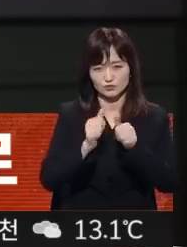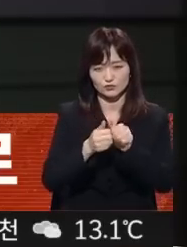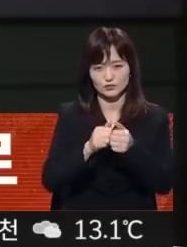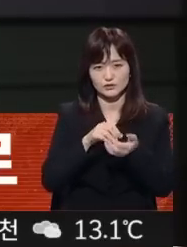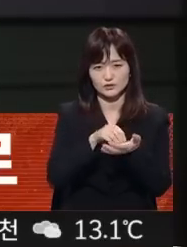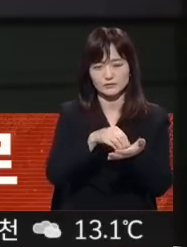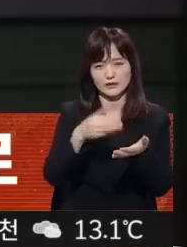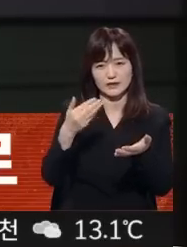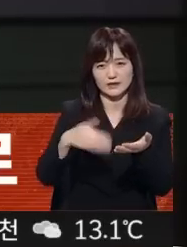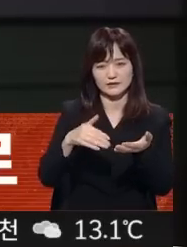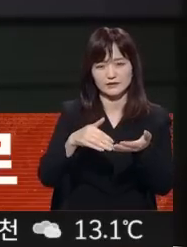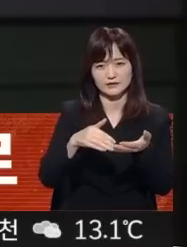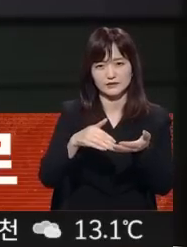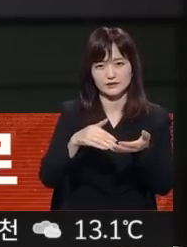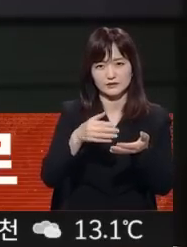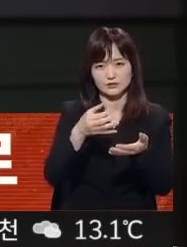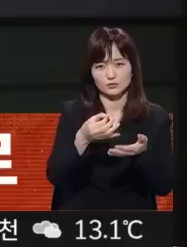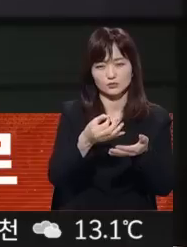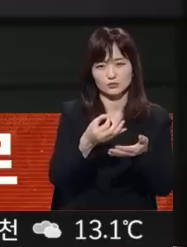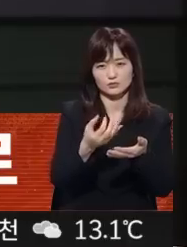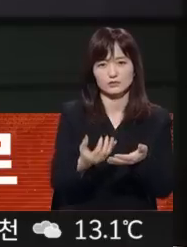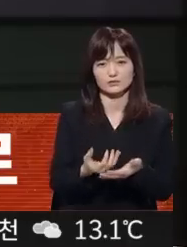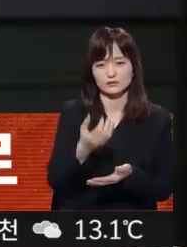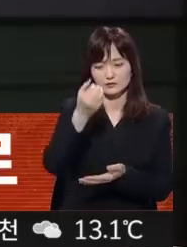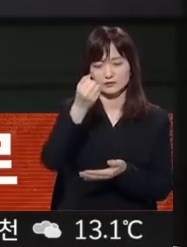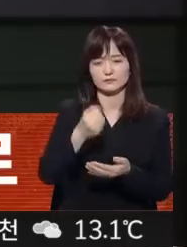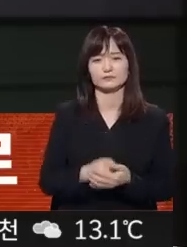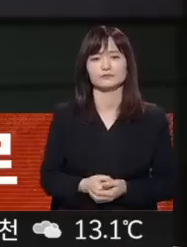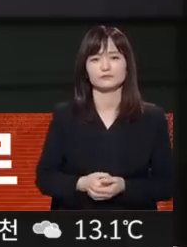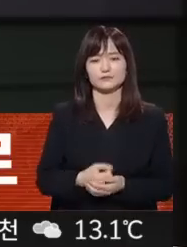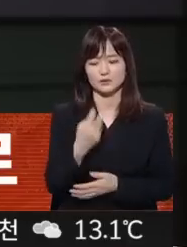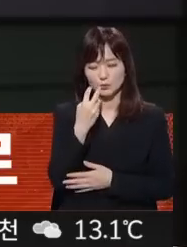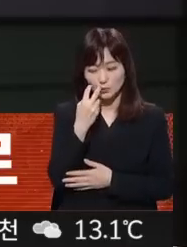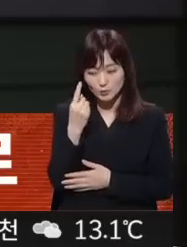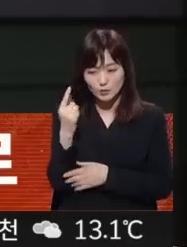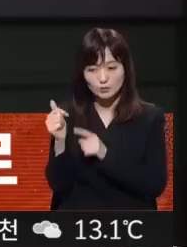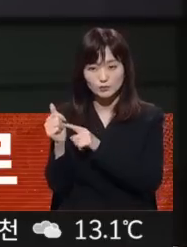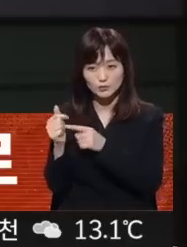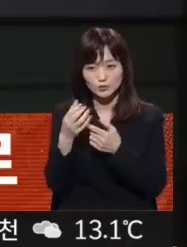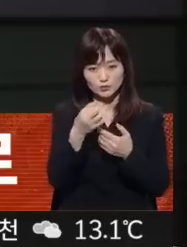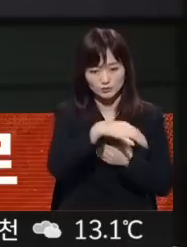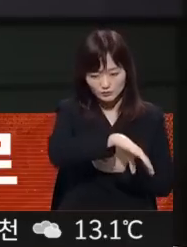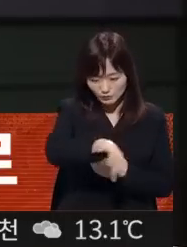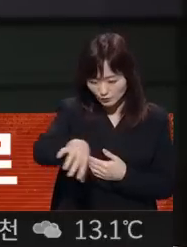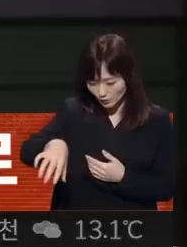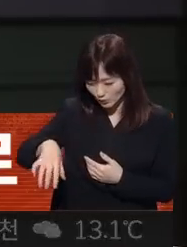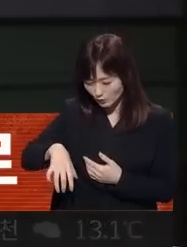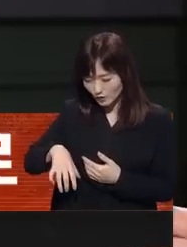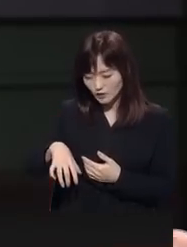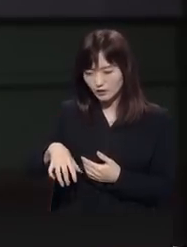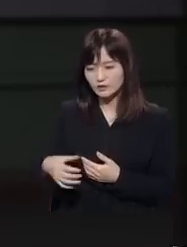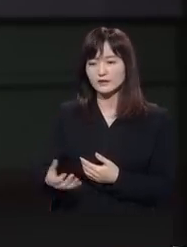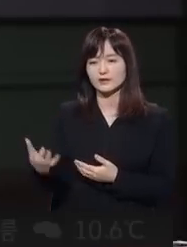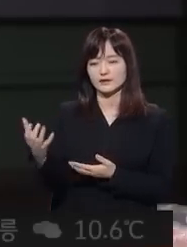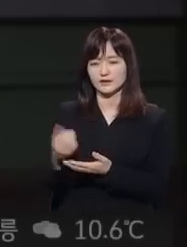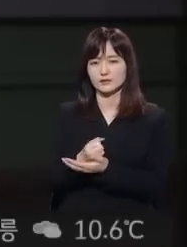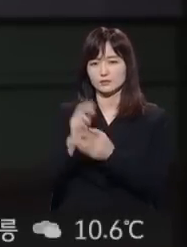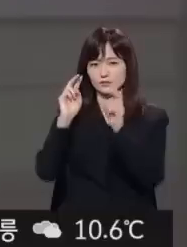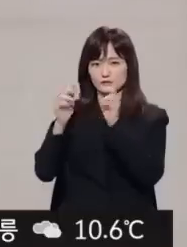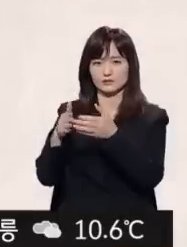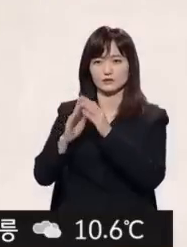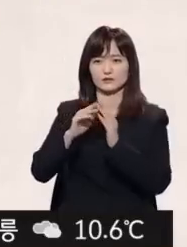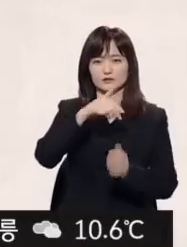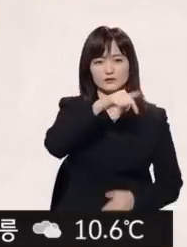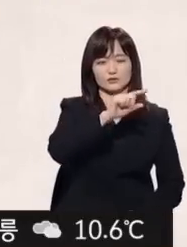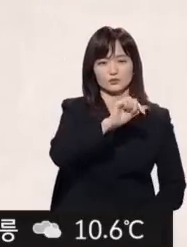그런데 일가에서요 전시의 설명입니다 경호원들을 통해서 돈을 빼돌렸고이 돈으로 회사를 설립을 했는데이 주식이 전후원시